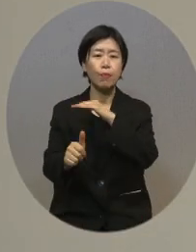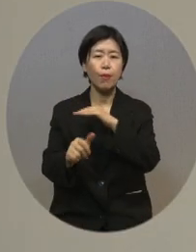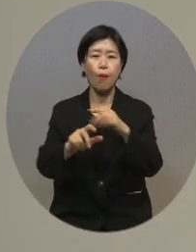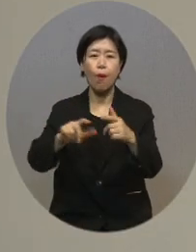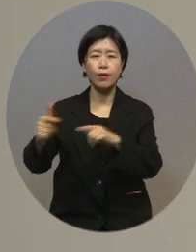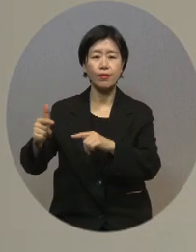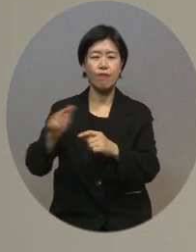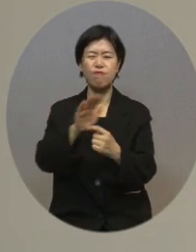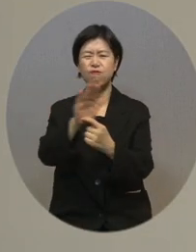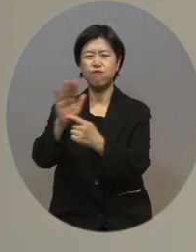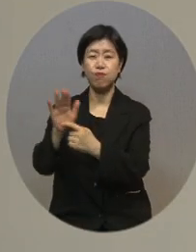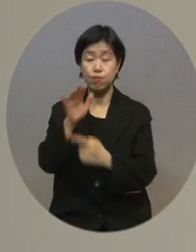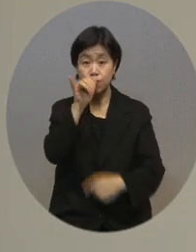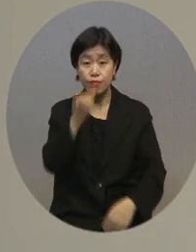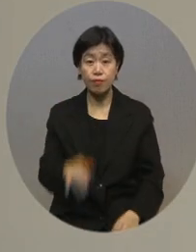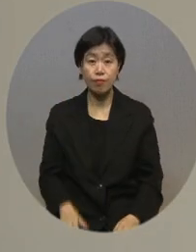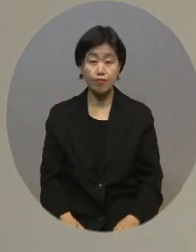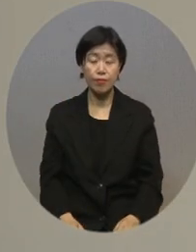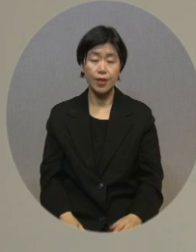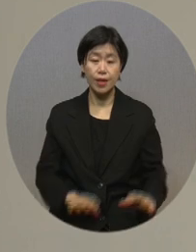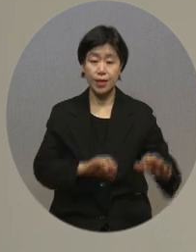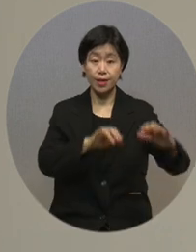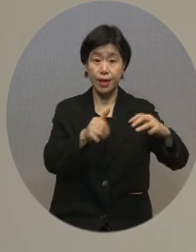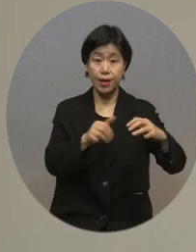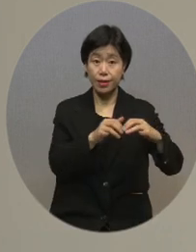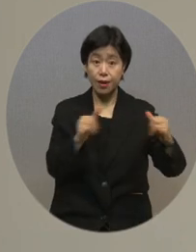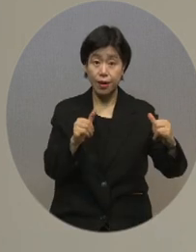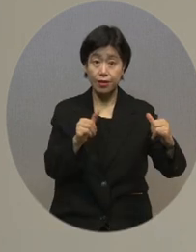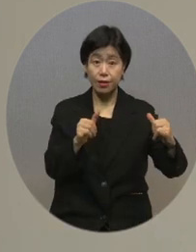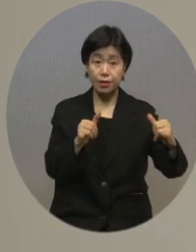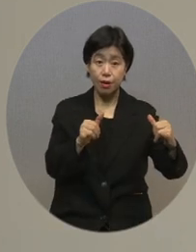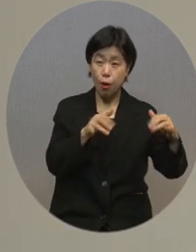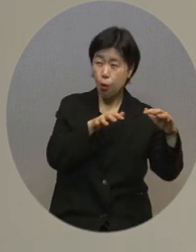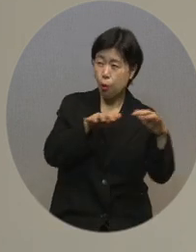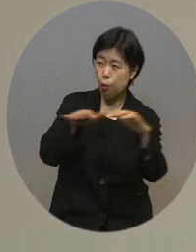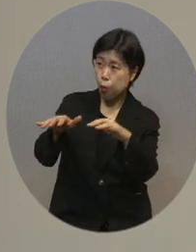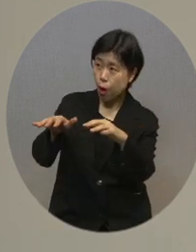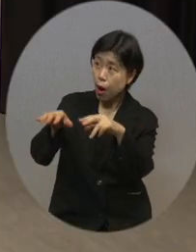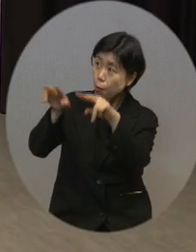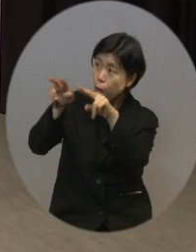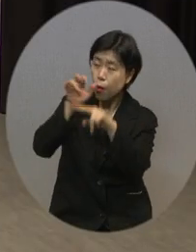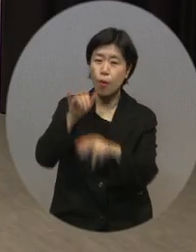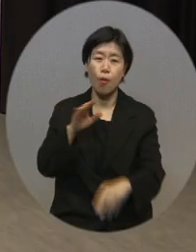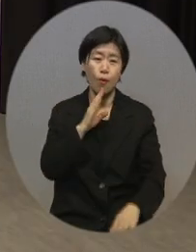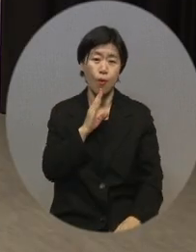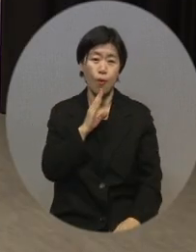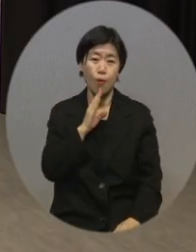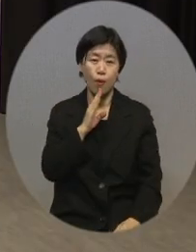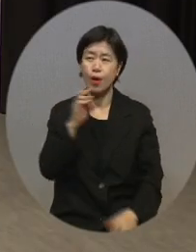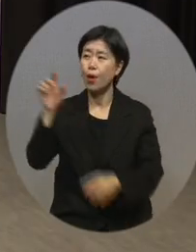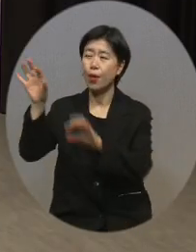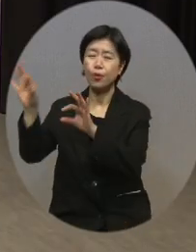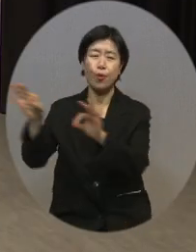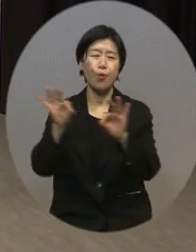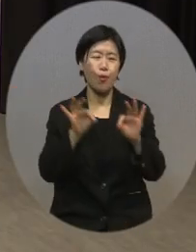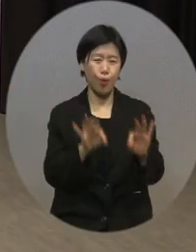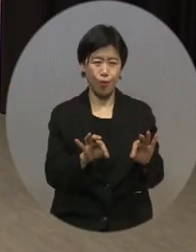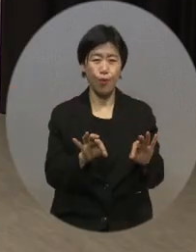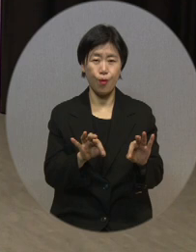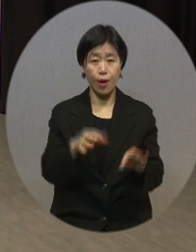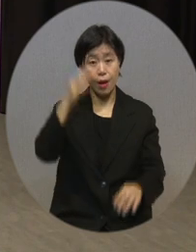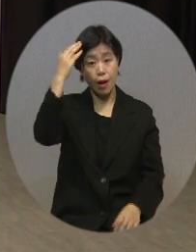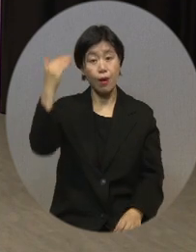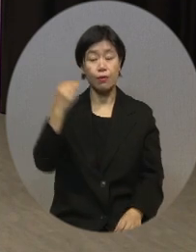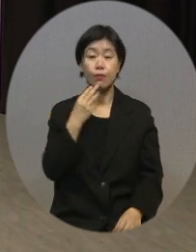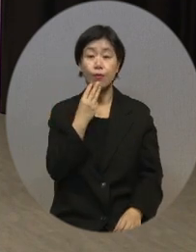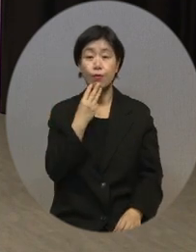장소이고 세계 수많은 관광객들이 그걸 보러 갑니다. 그렇습니다. 예, 그래서 저희도 대한민국